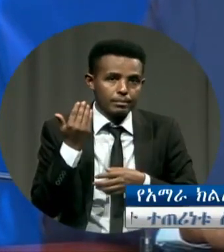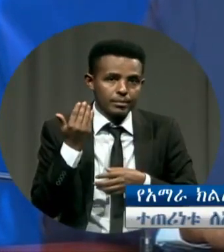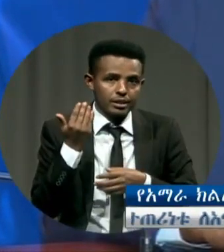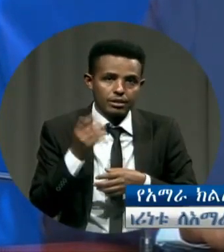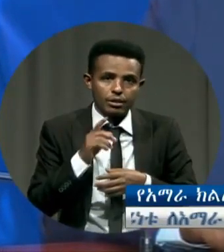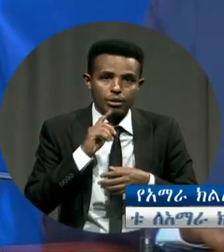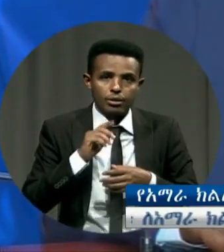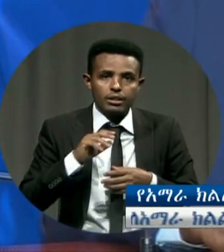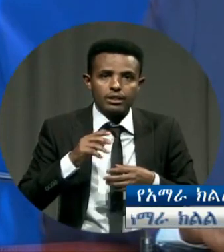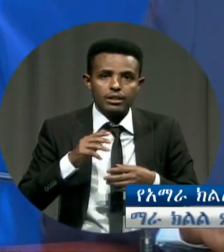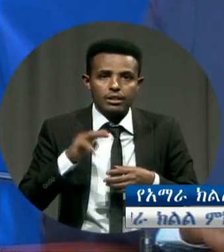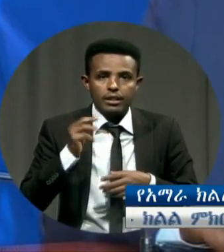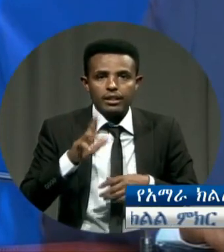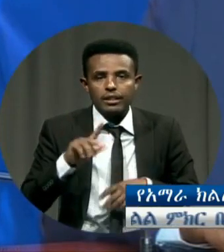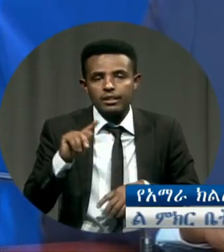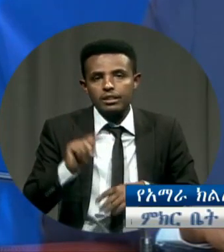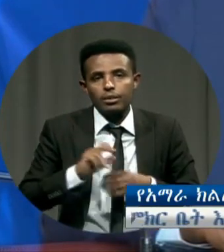ጥረት ኮርፖሬት።